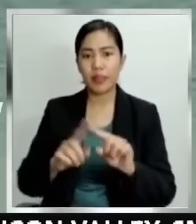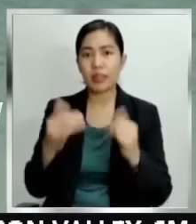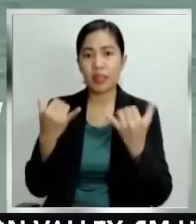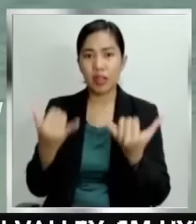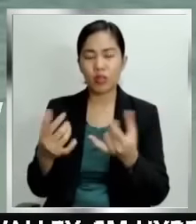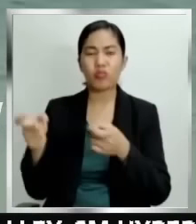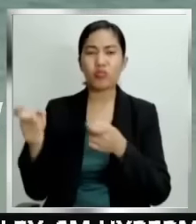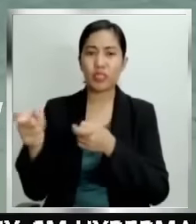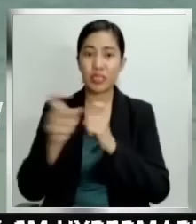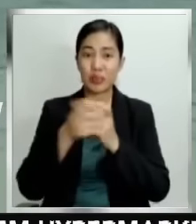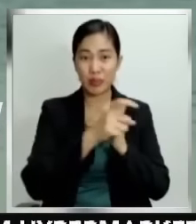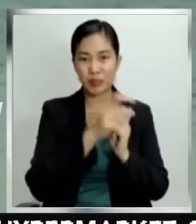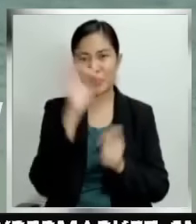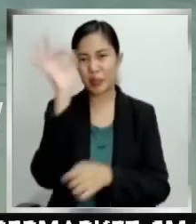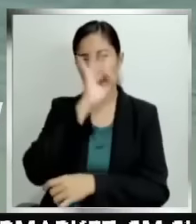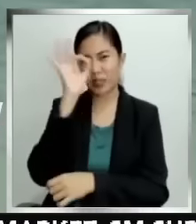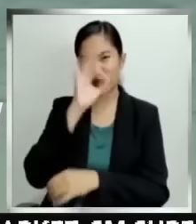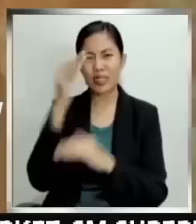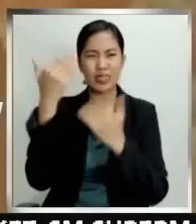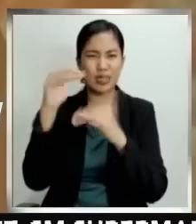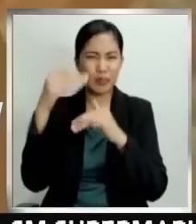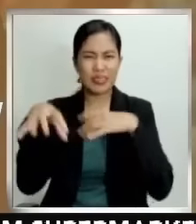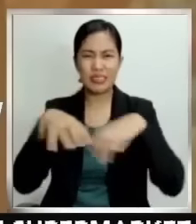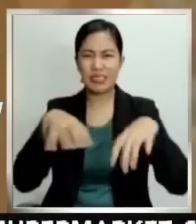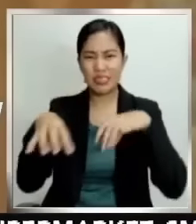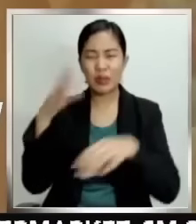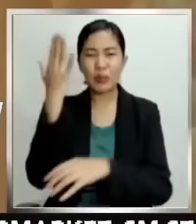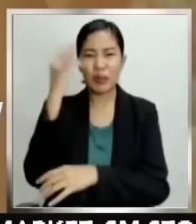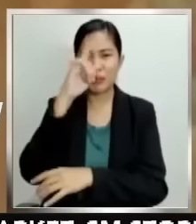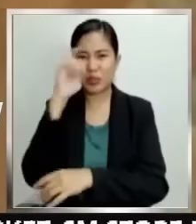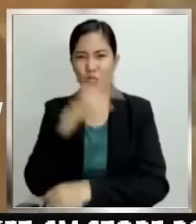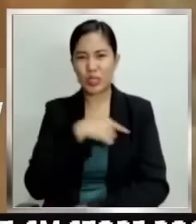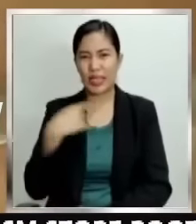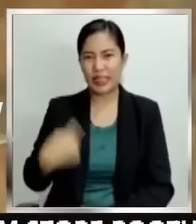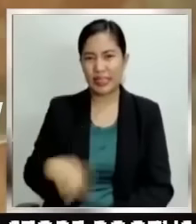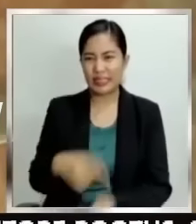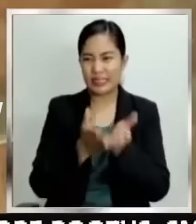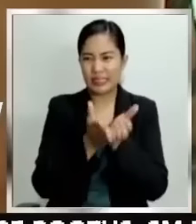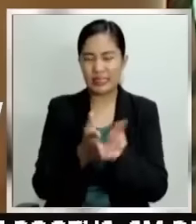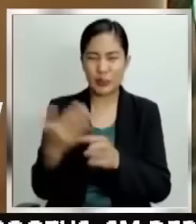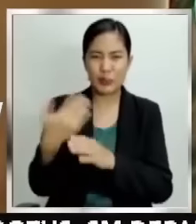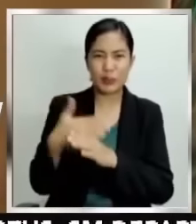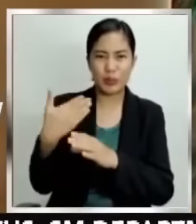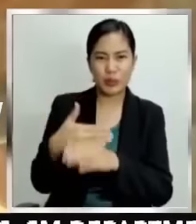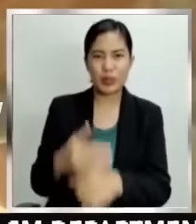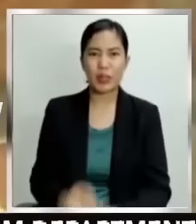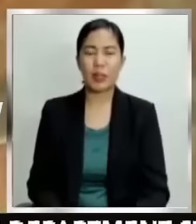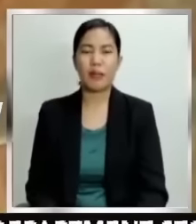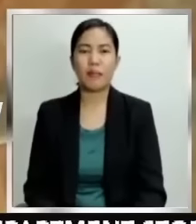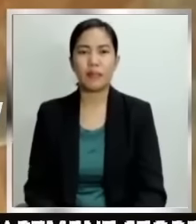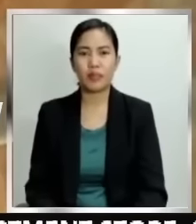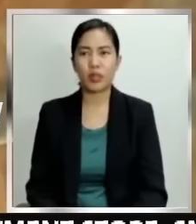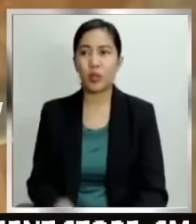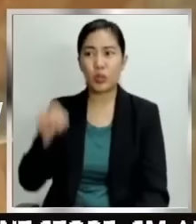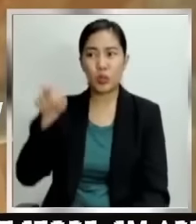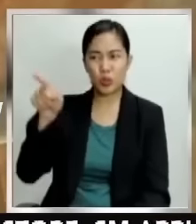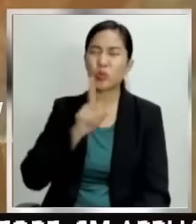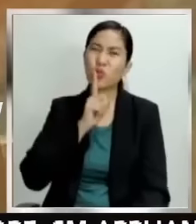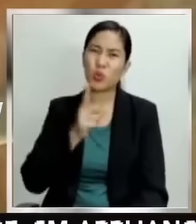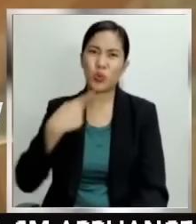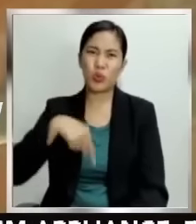dahil sa pangambang dulot ng mga barko ng China. Hindi na yan sir, hanggang doon na lang yan sila sa may bahura doon. Nababawasan na rin talaga yung kanilang kinikita